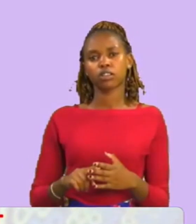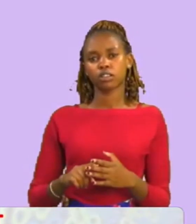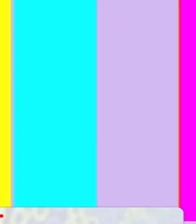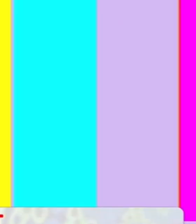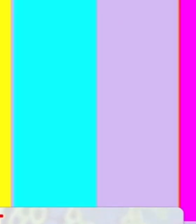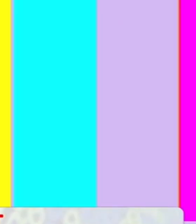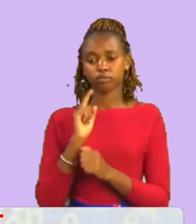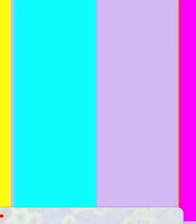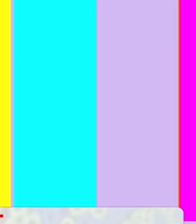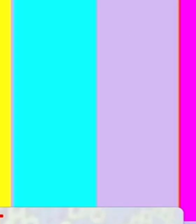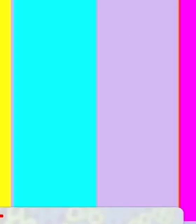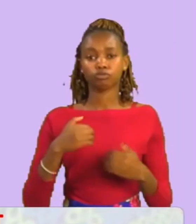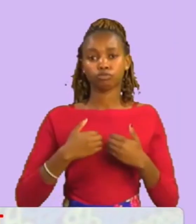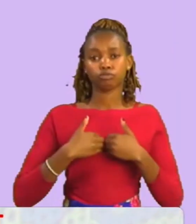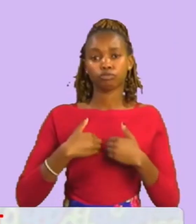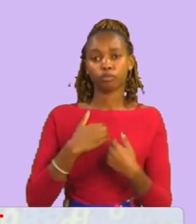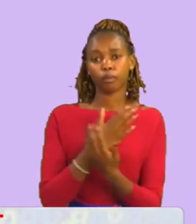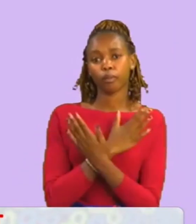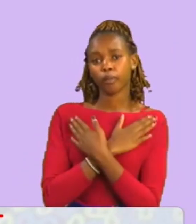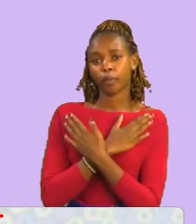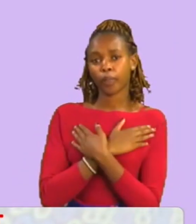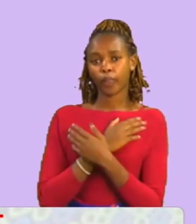unaona? Ukasema nyie mwezi mwa.